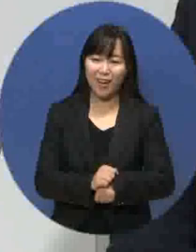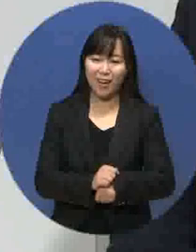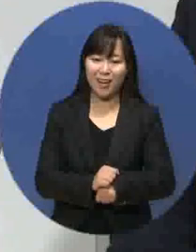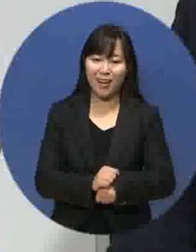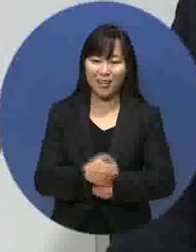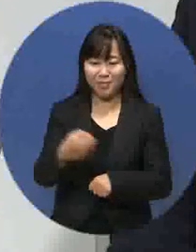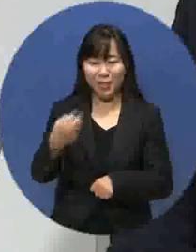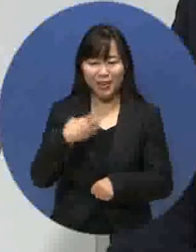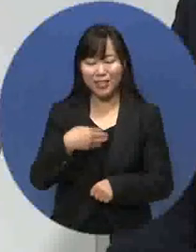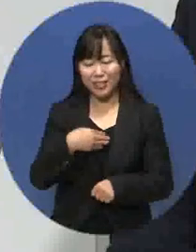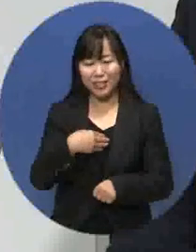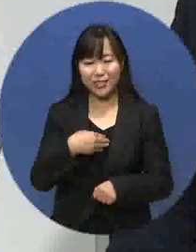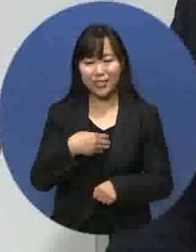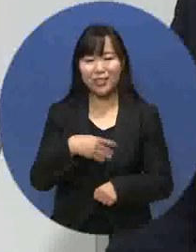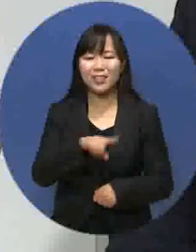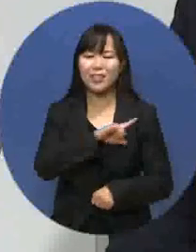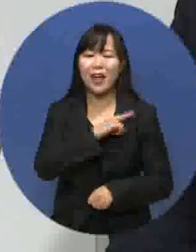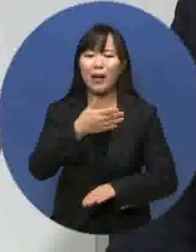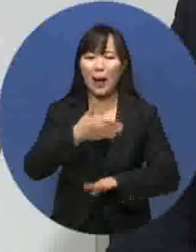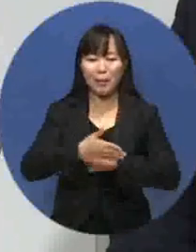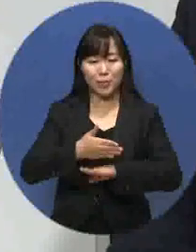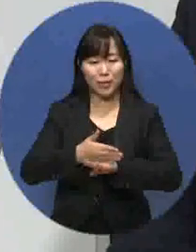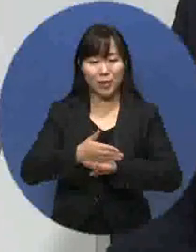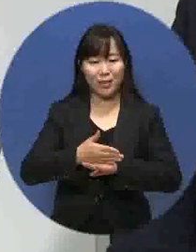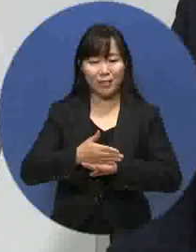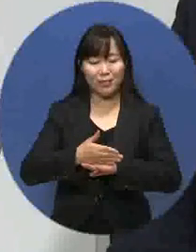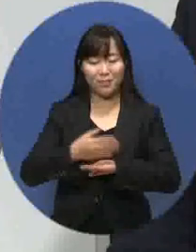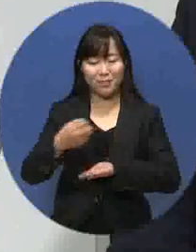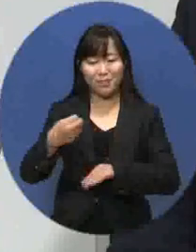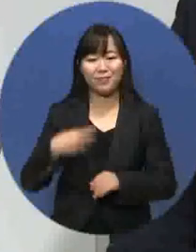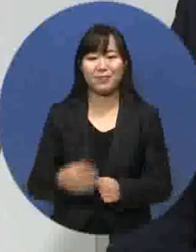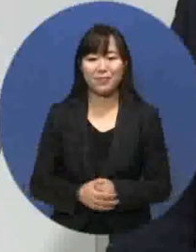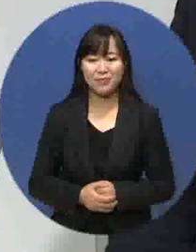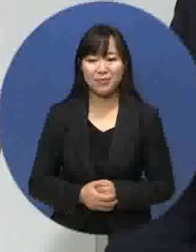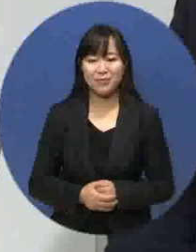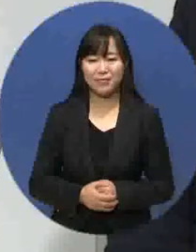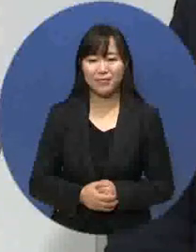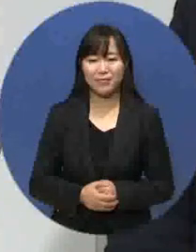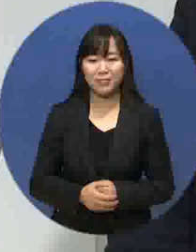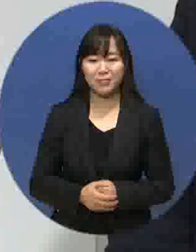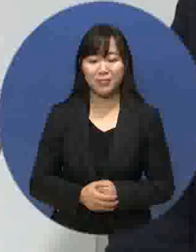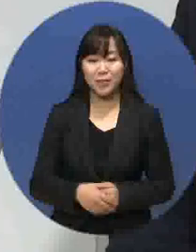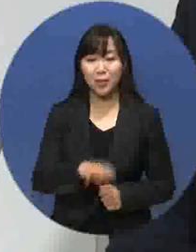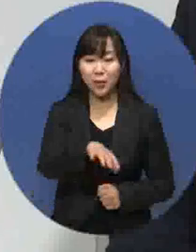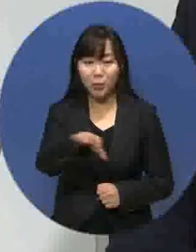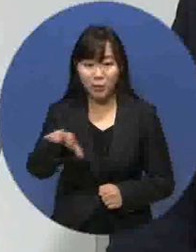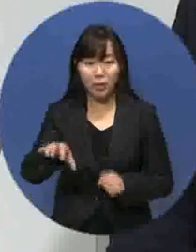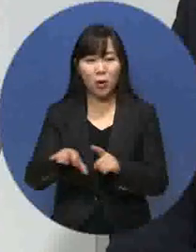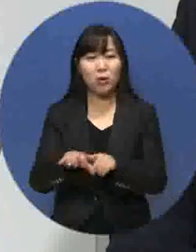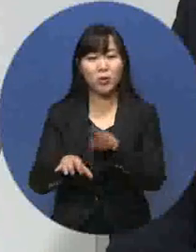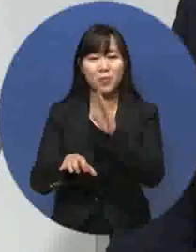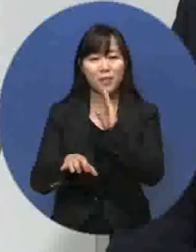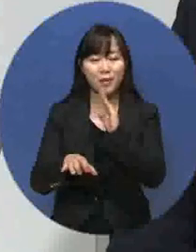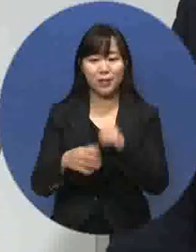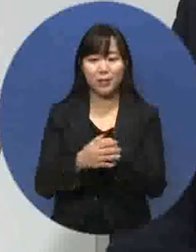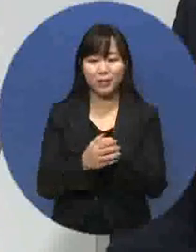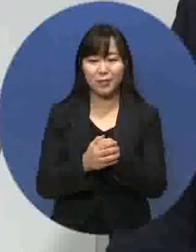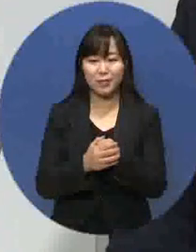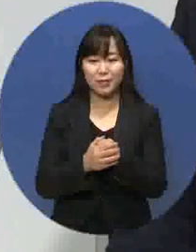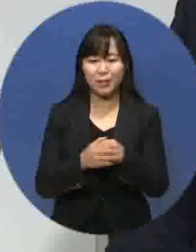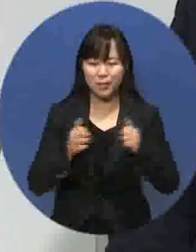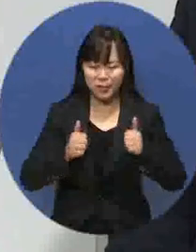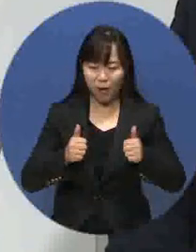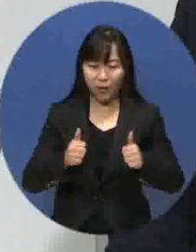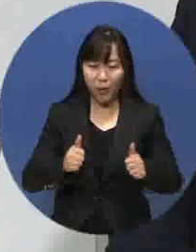소리가 가장 감사하고 고마운 얘기죠. 그리고 이제 현장에서 정말 최선을